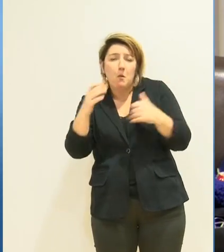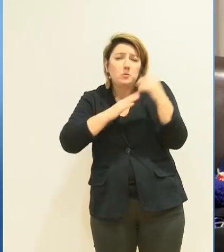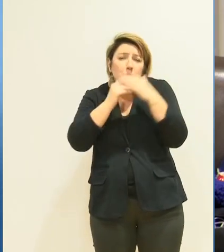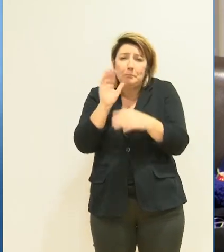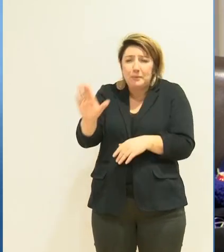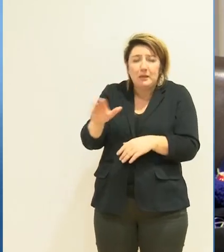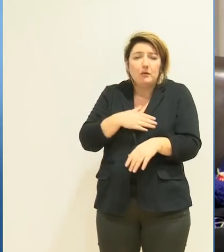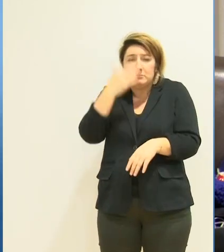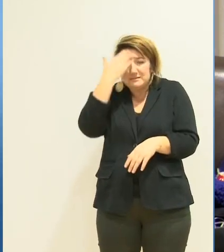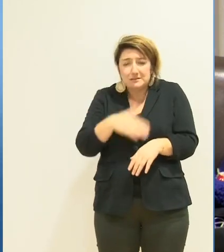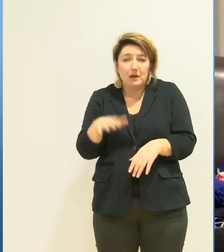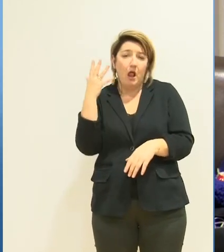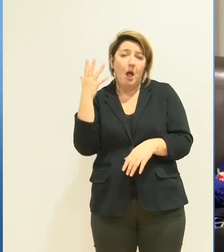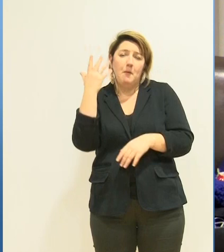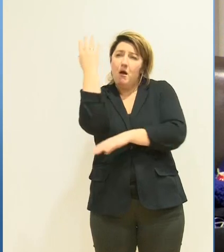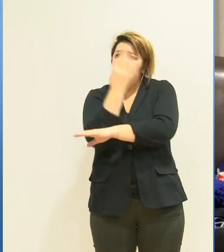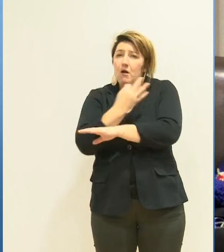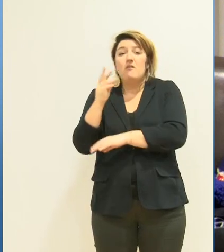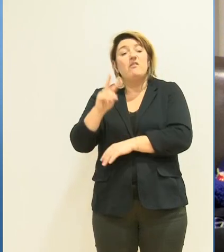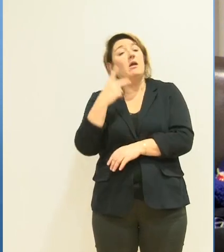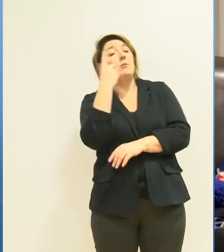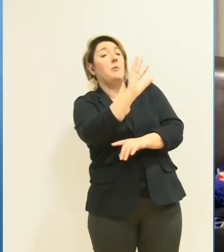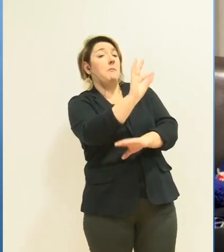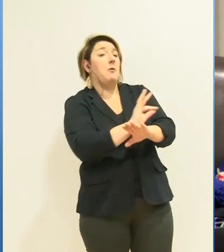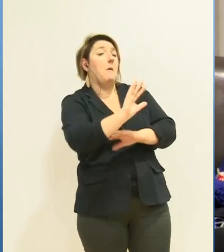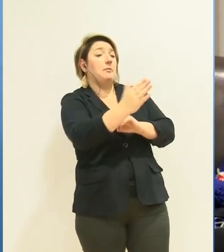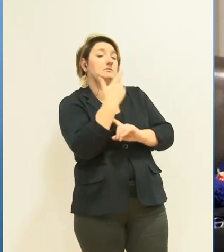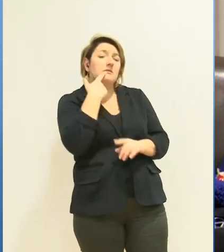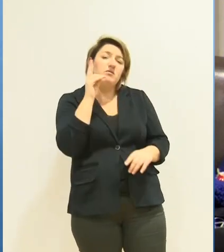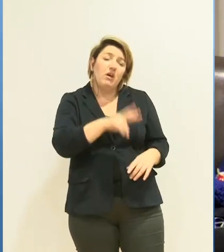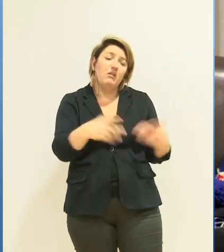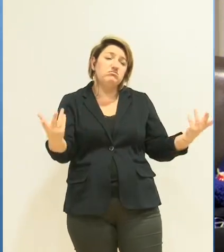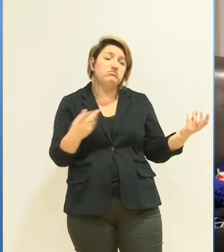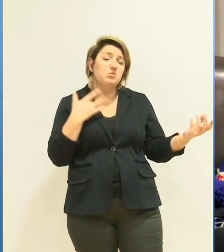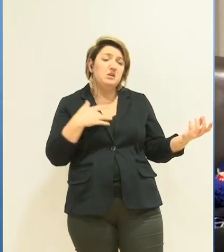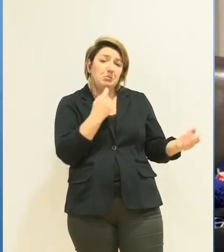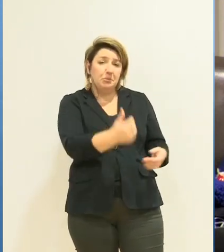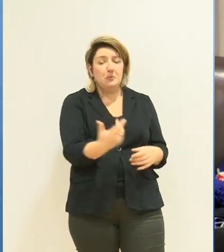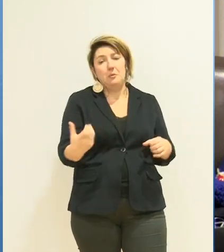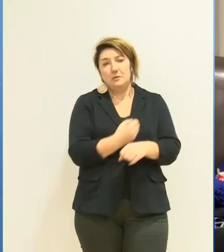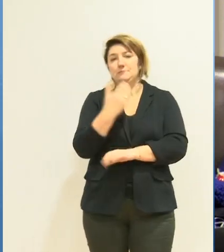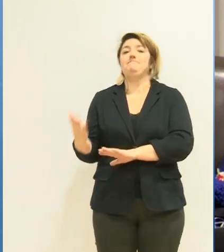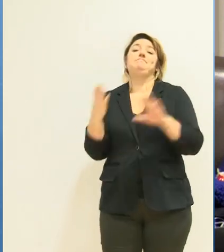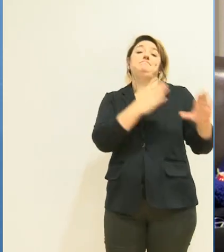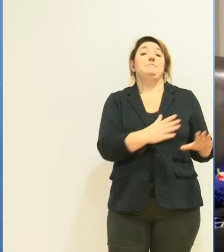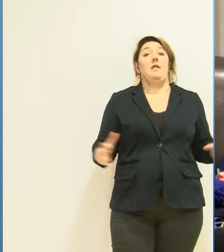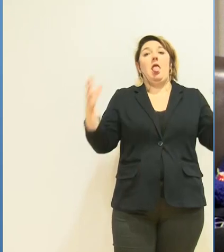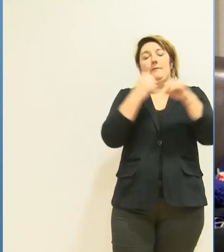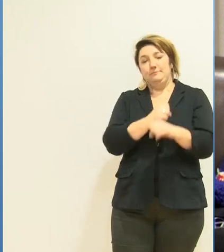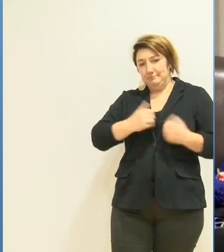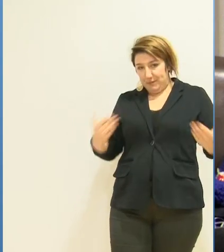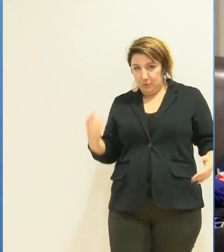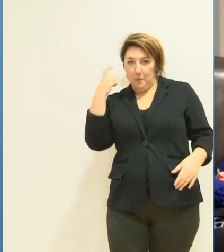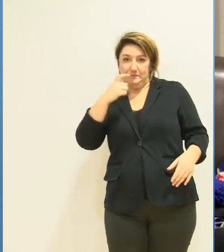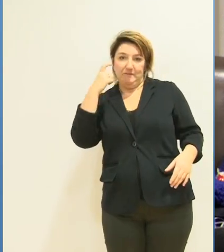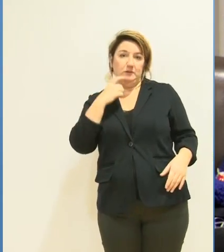n'était pas vraiment très exploité non maintenant quelles sont nos principales observations à ce sujet